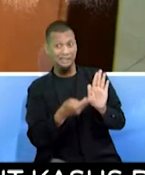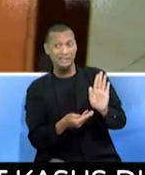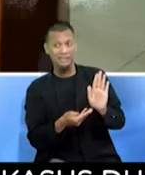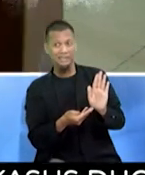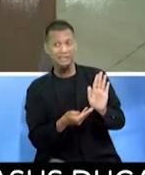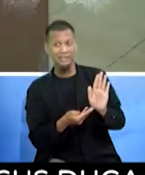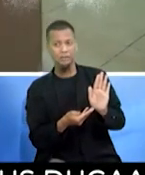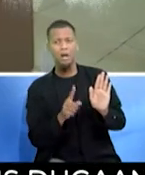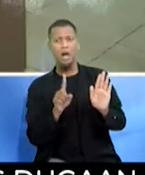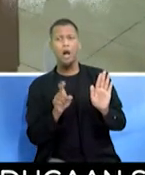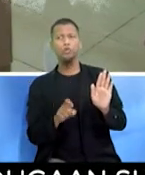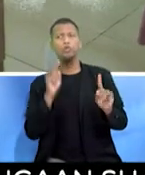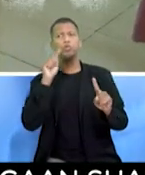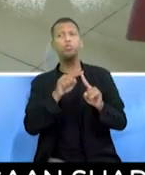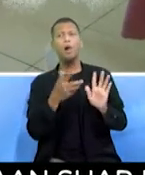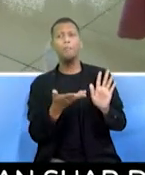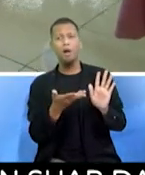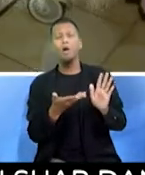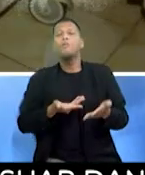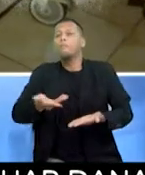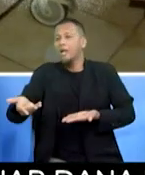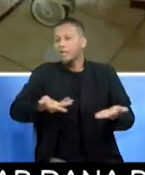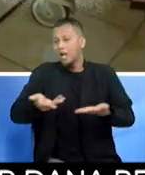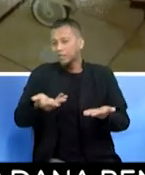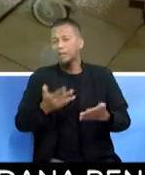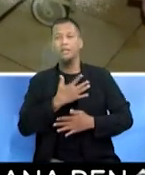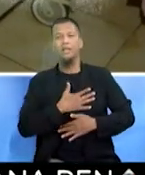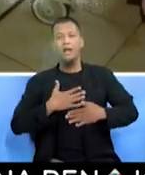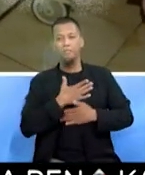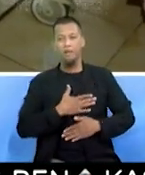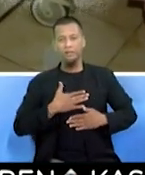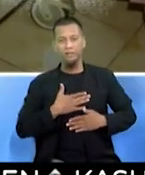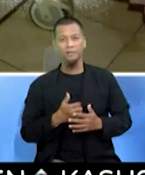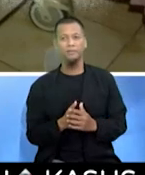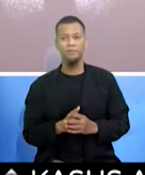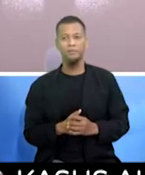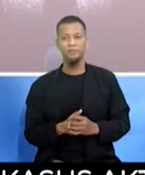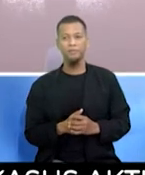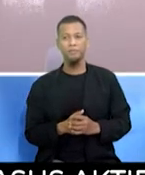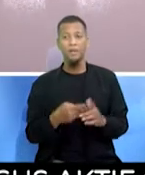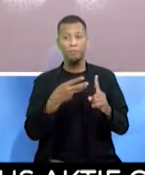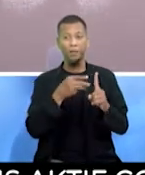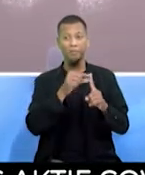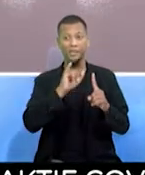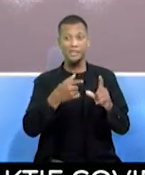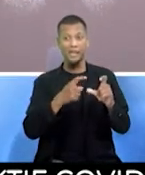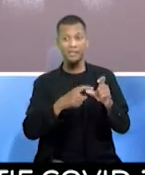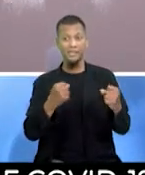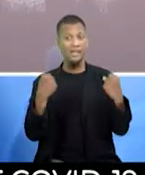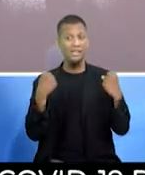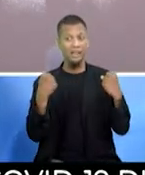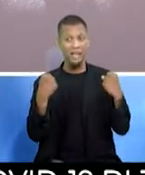untuk peningkatan pelayanan peserta. Jadi intinya tidak mungkin kami dari BPJS Kesehatan tidak memperhatikan hal tersebut. Artinya